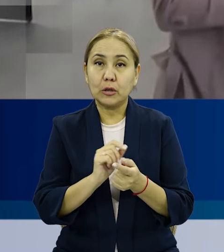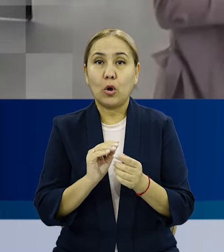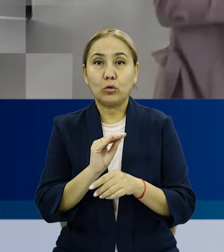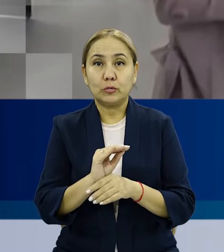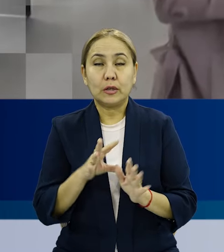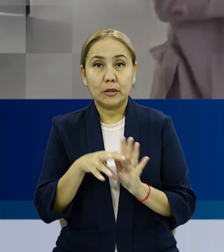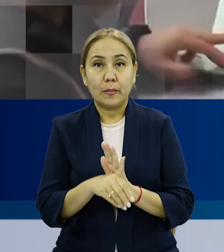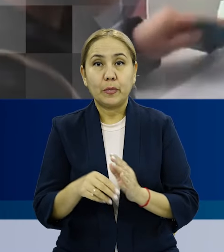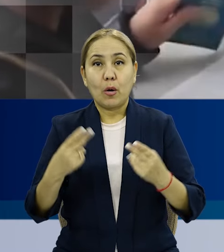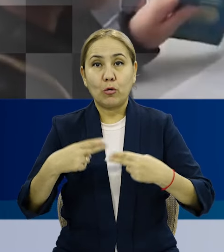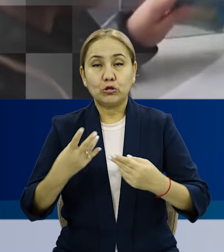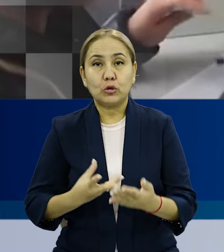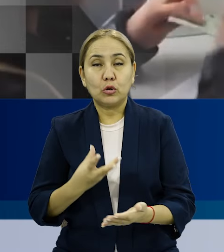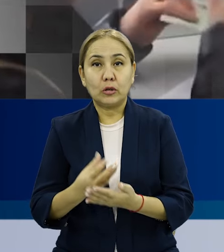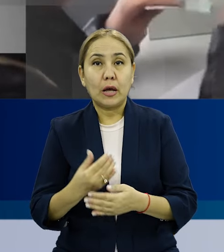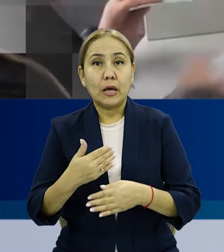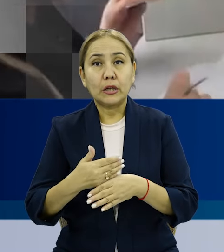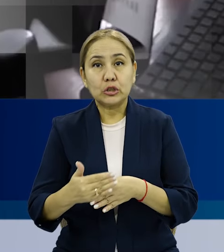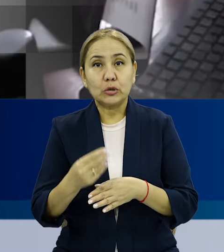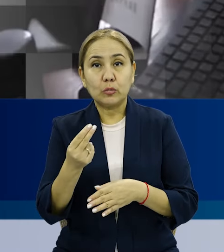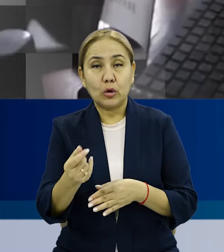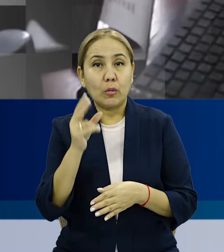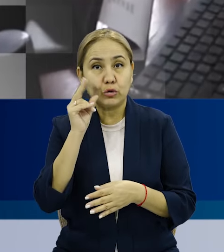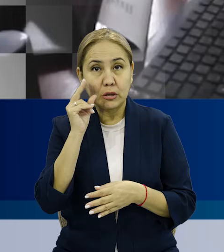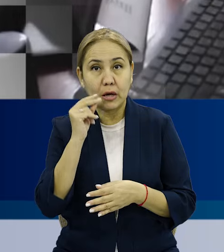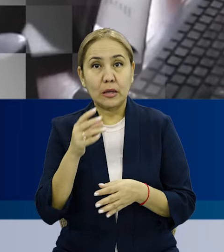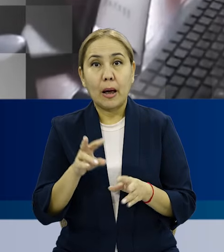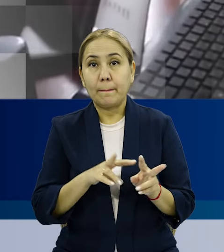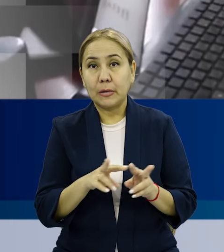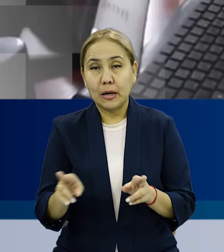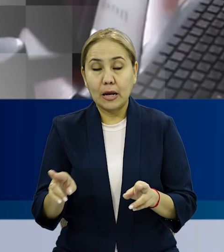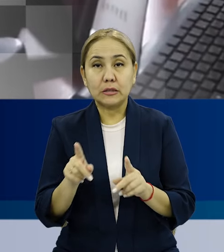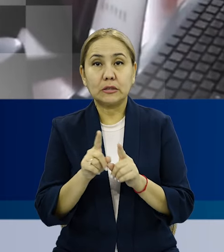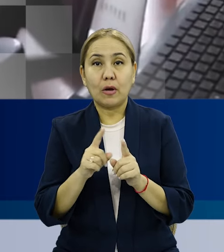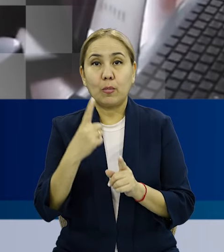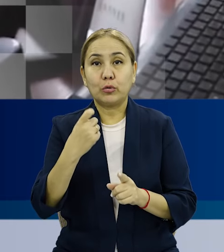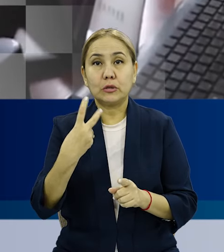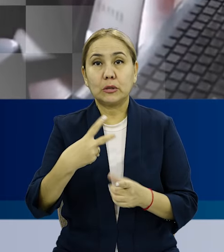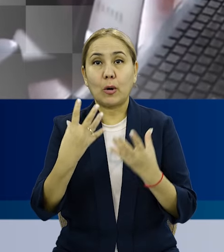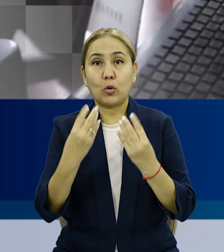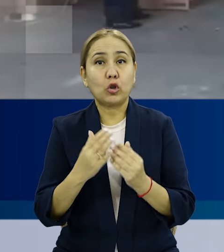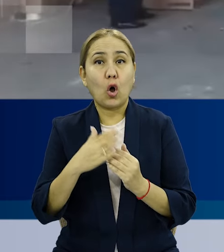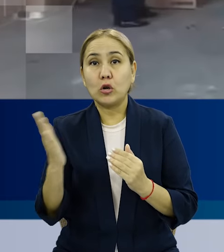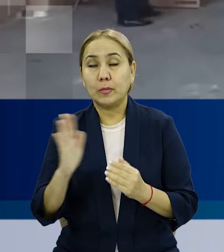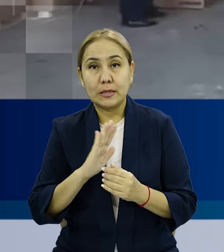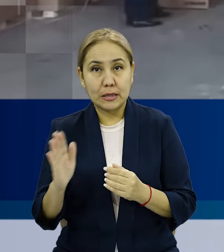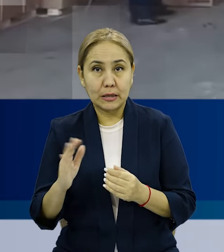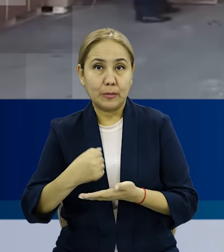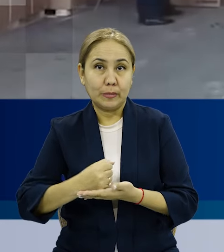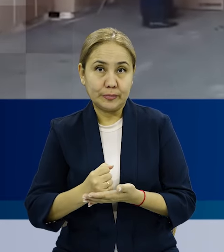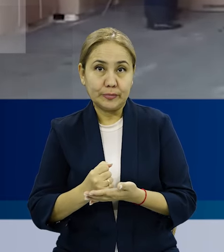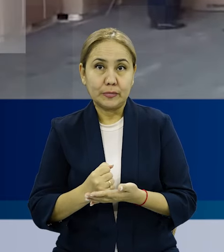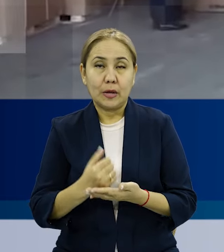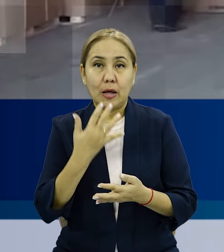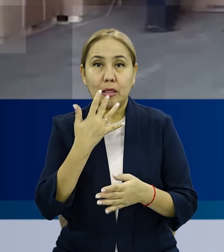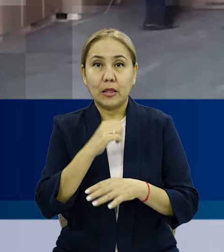kiritildi. Bojxona to'lovlarini kechiktirib to'lash muddatlarini bir xillashtirish va ularning 120 kundan oshmasligini belgilash.